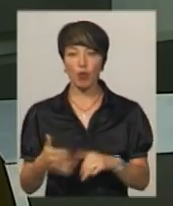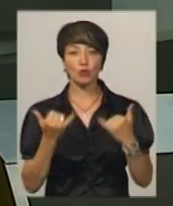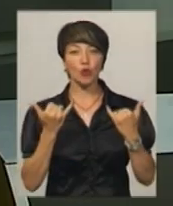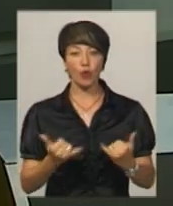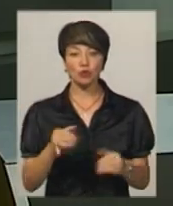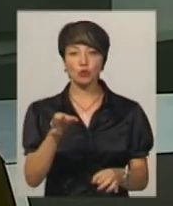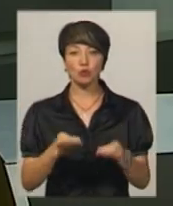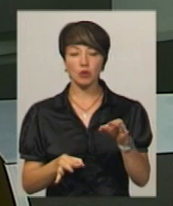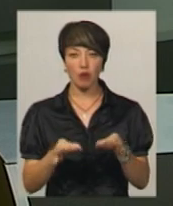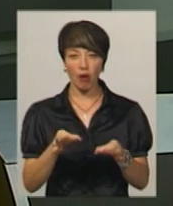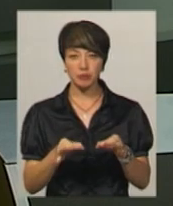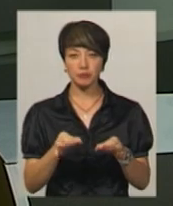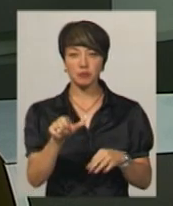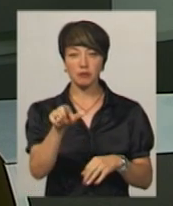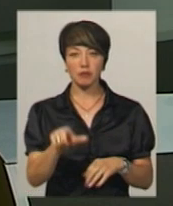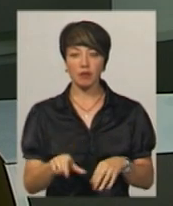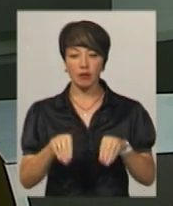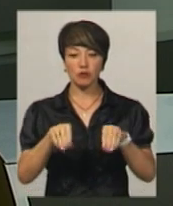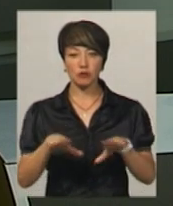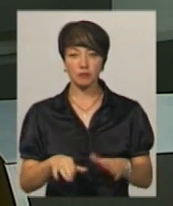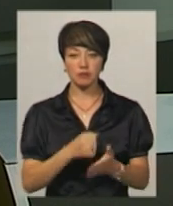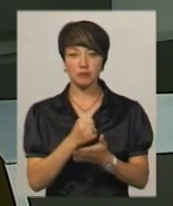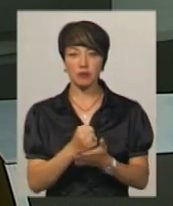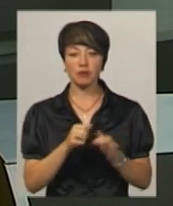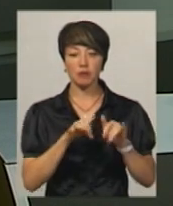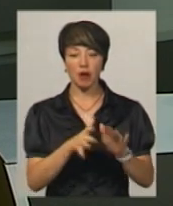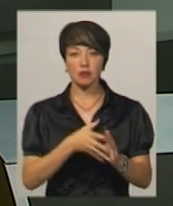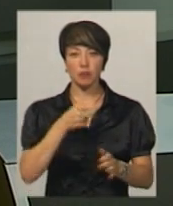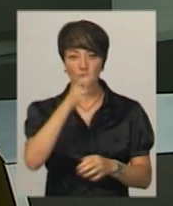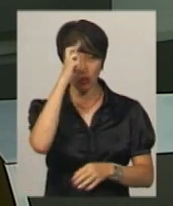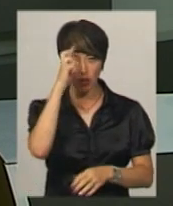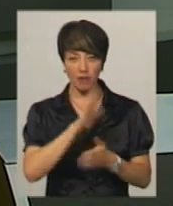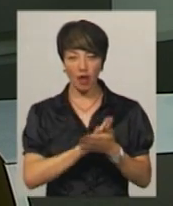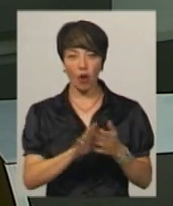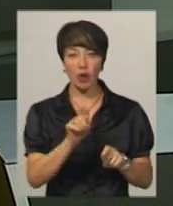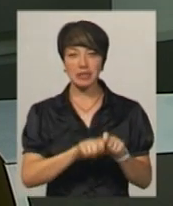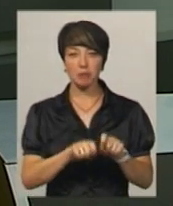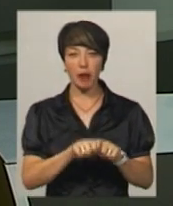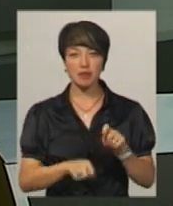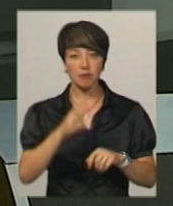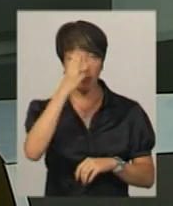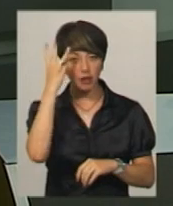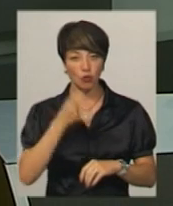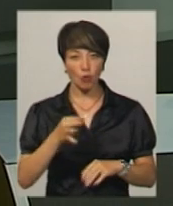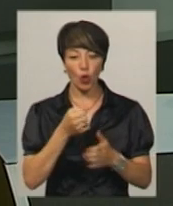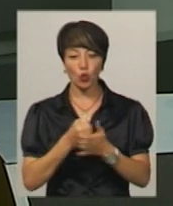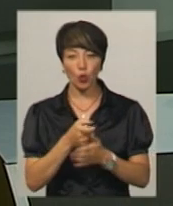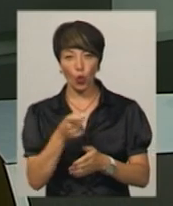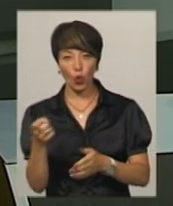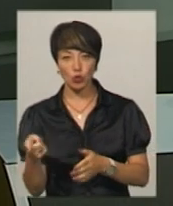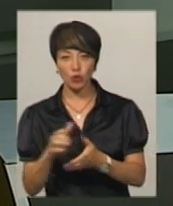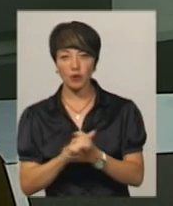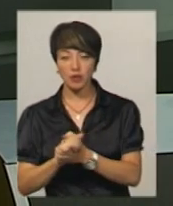Сьогодні суддя Руслан Денисюк виніс вирок у справі за позовом Державної екоінспекції Хмельницької області до товариства з